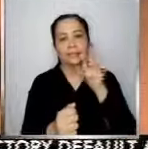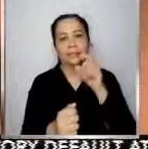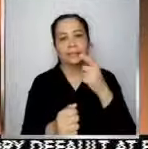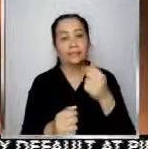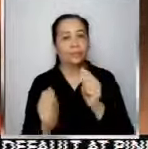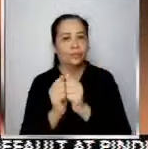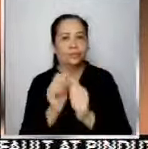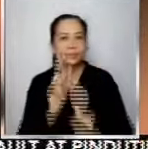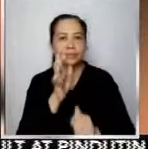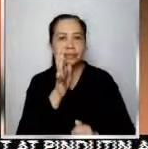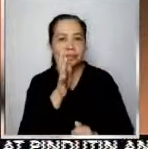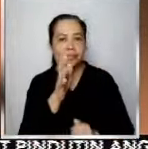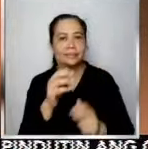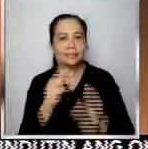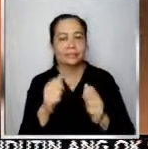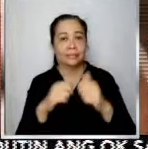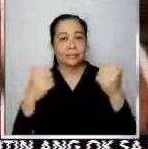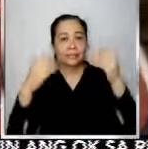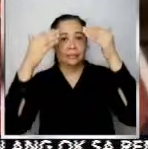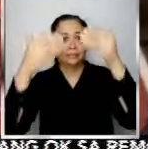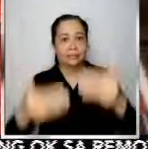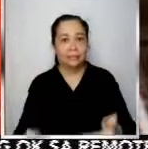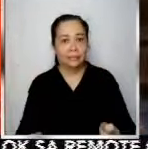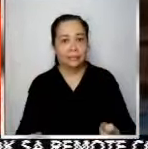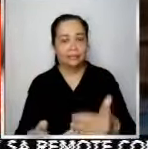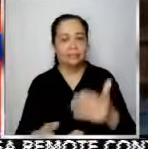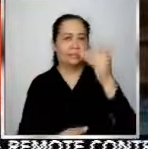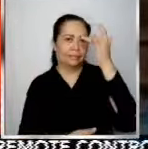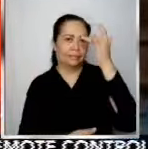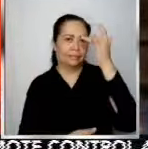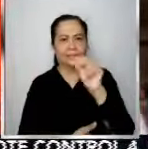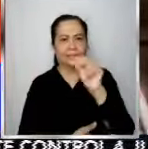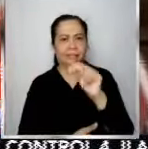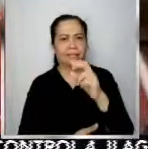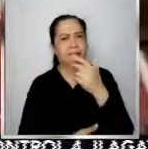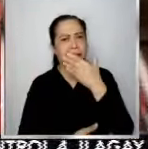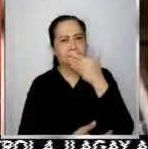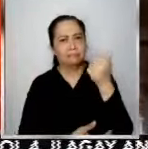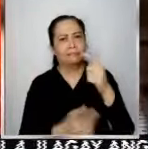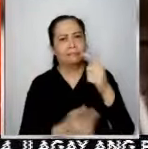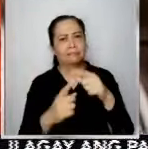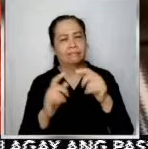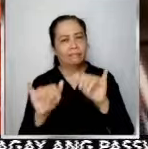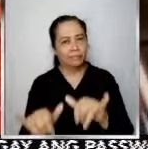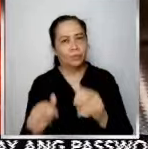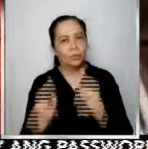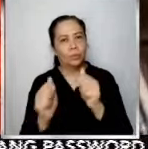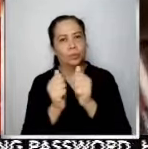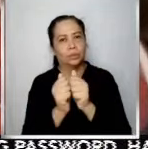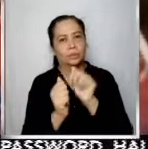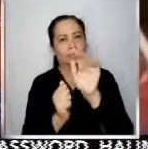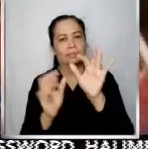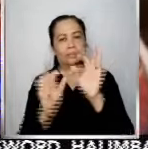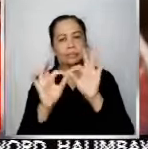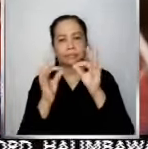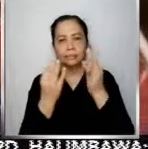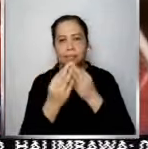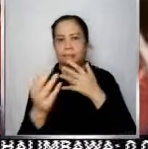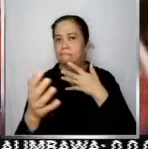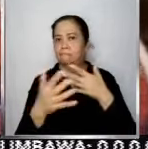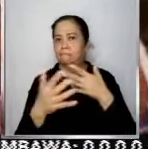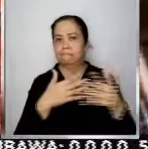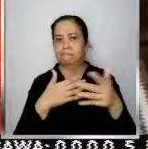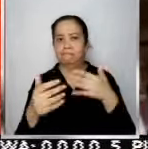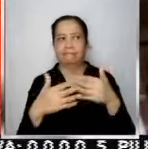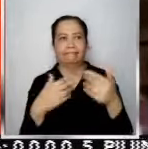may realization naman daw si Andre. I think it's best to go and stay with your family no matter what happens. Kahit sabihin natin you like to be